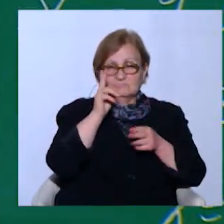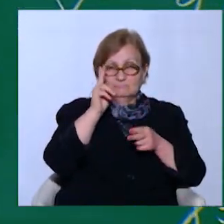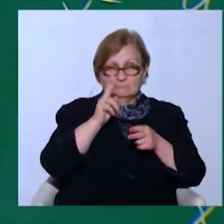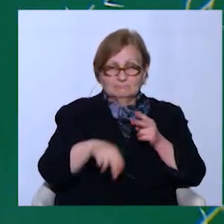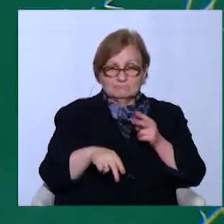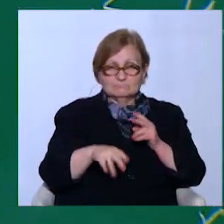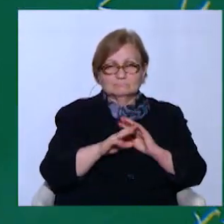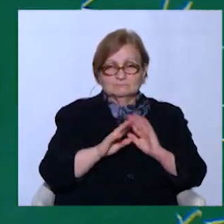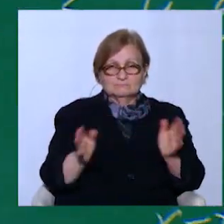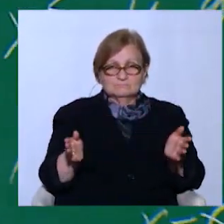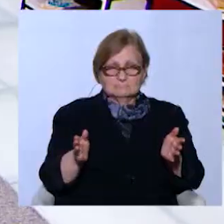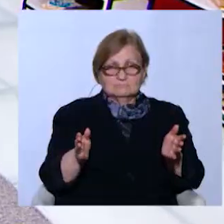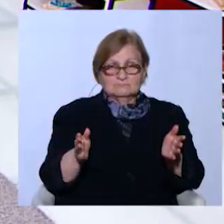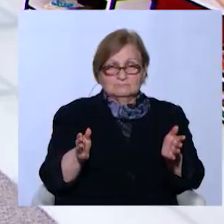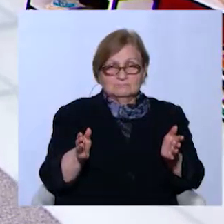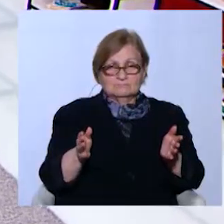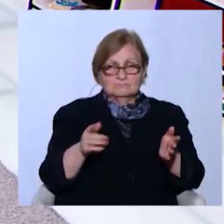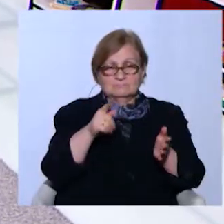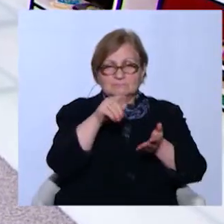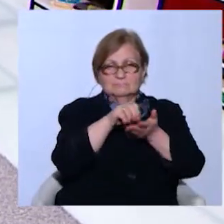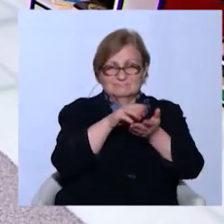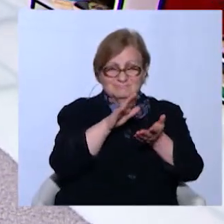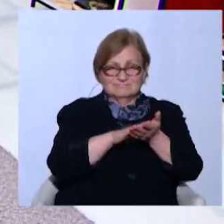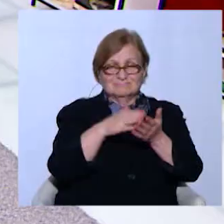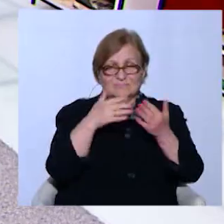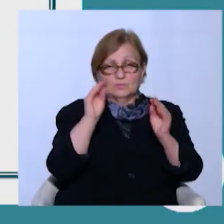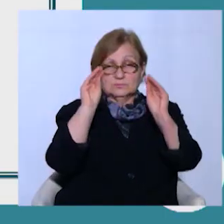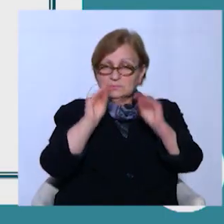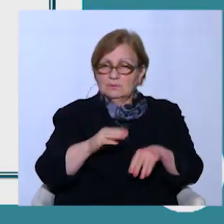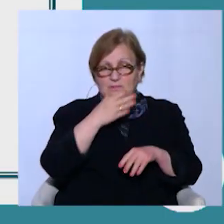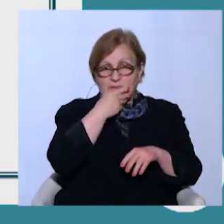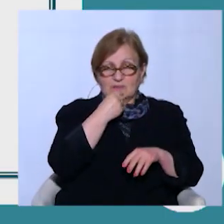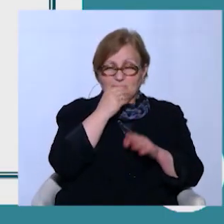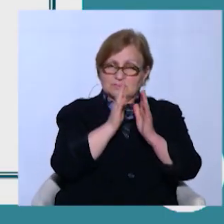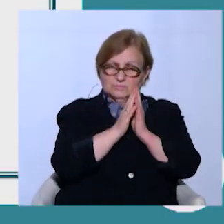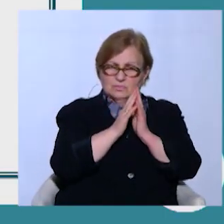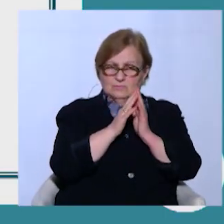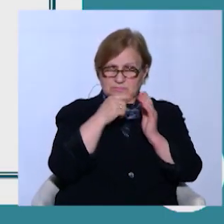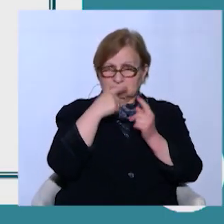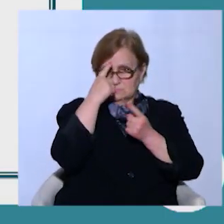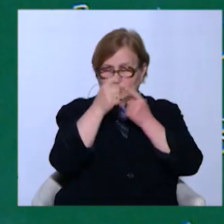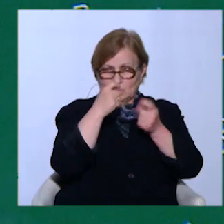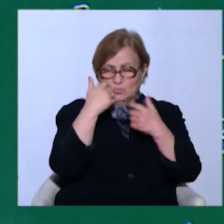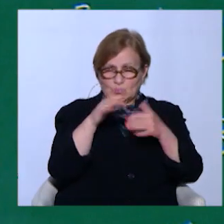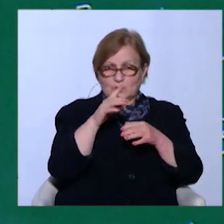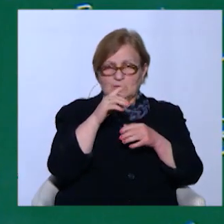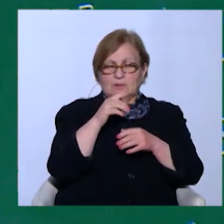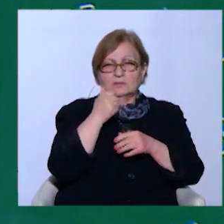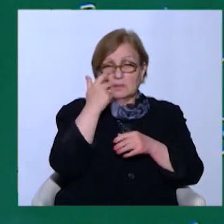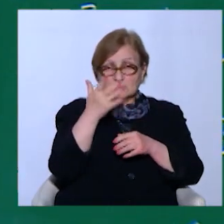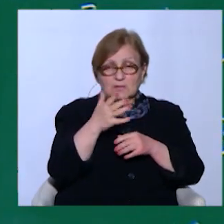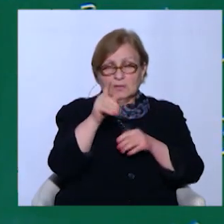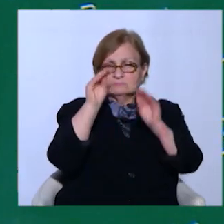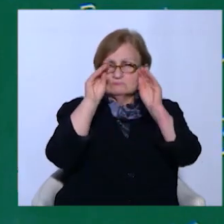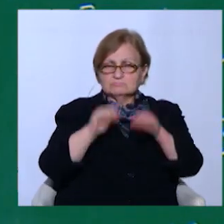დასასრულს მიუახლოვ და აი ესეთი ჩანაწერი აქვს, ესე ორგანიზებულად ყველაფერი შეგიძლიათ გთხოვთ, რომ ესე დააორგანიზოთ ყველაფერი თქვენს